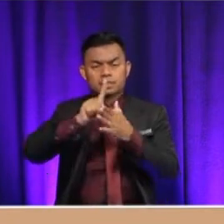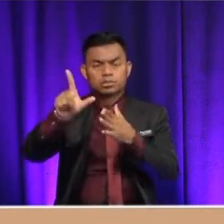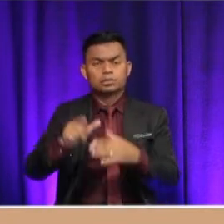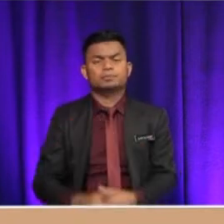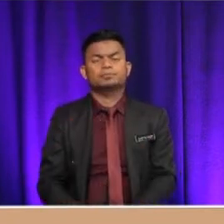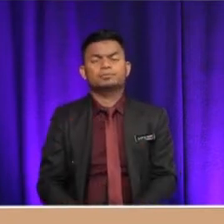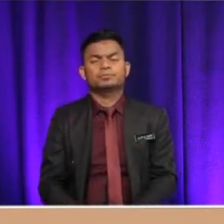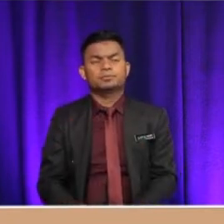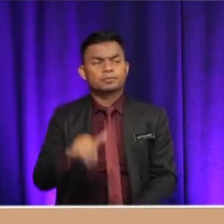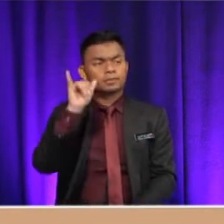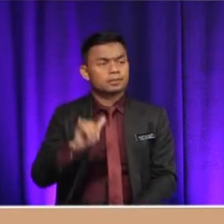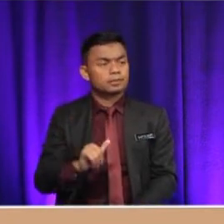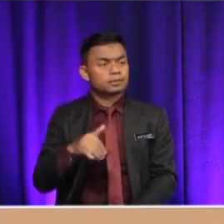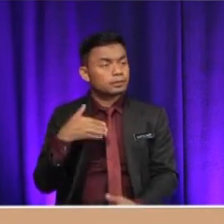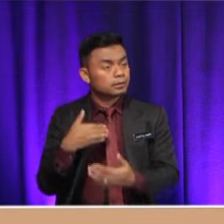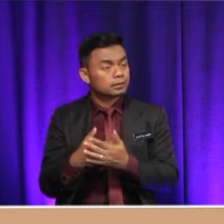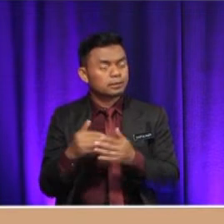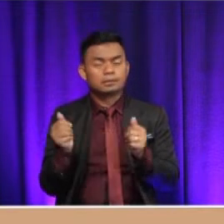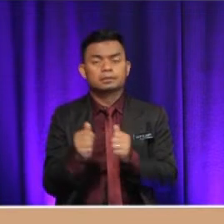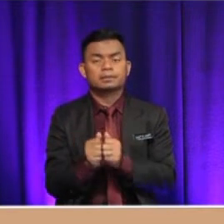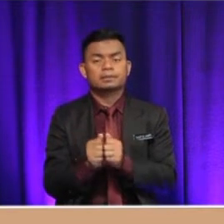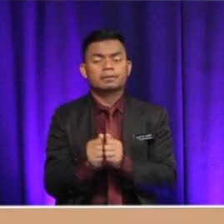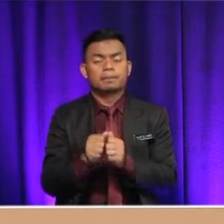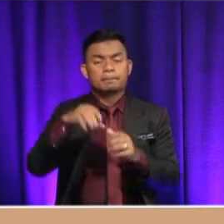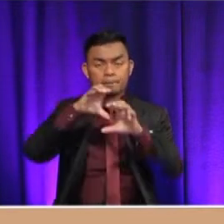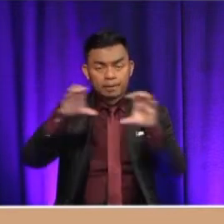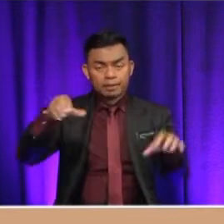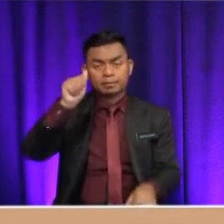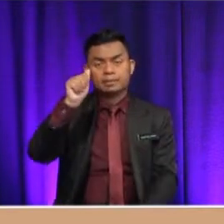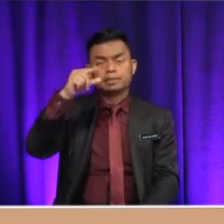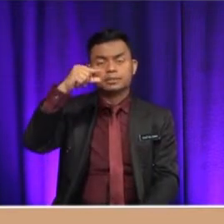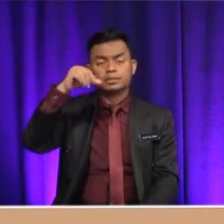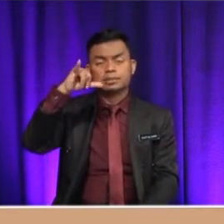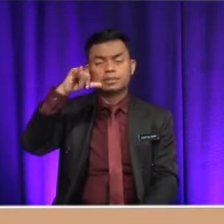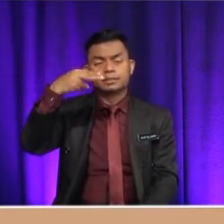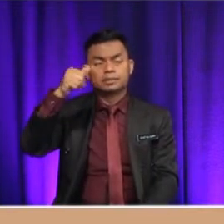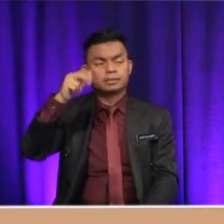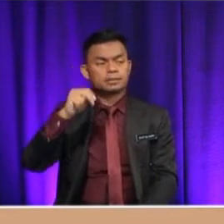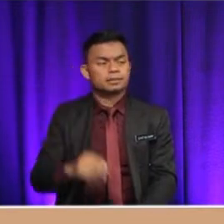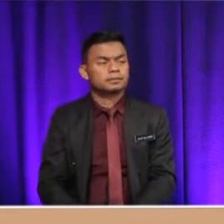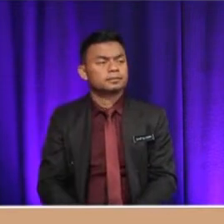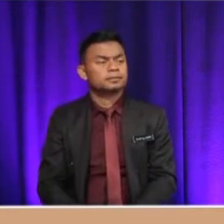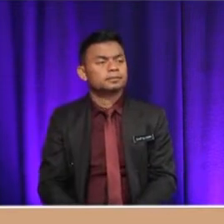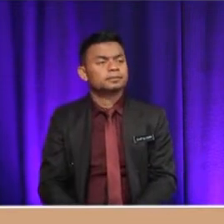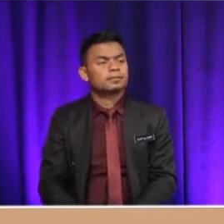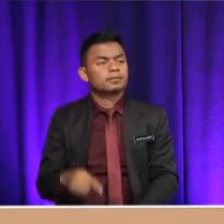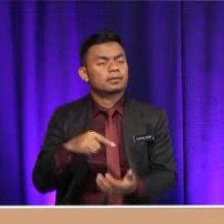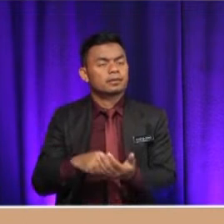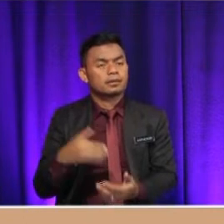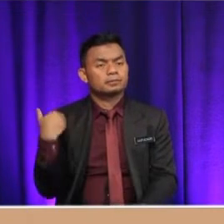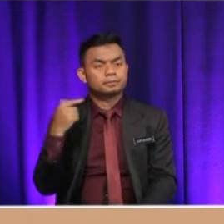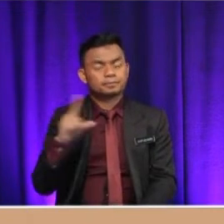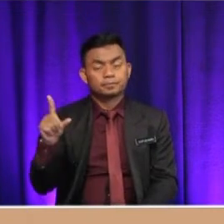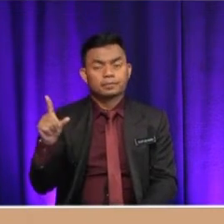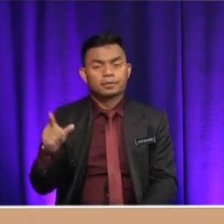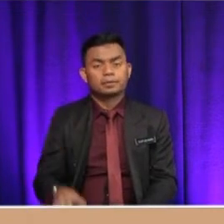Ni, yang dekat pipe bagian tu tidak langsung. Okey, bagus. Terima kasih Nazran. Okey, ini ialah bekalan air tidak langsung. Kita